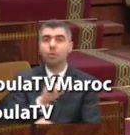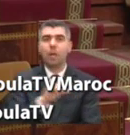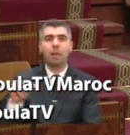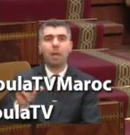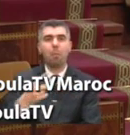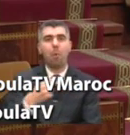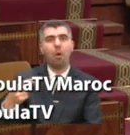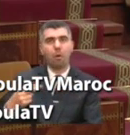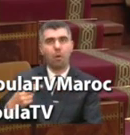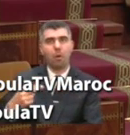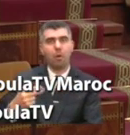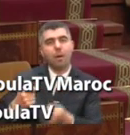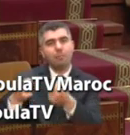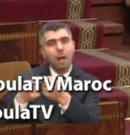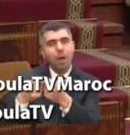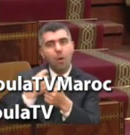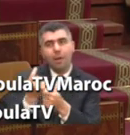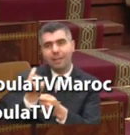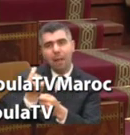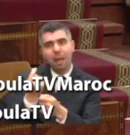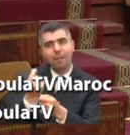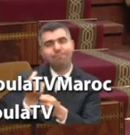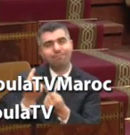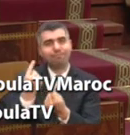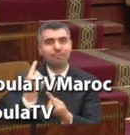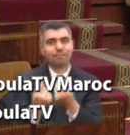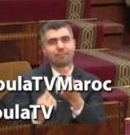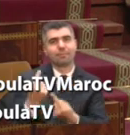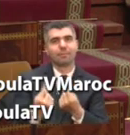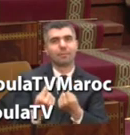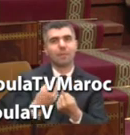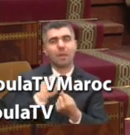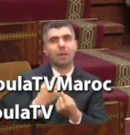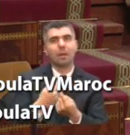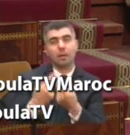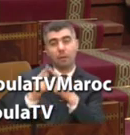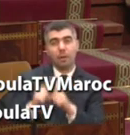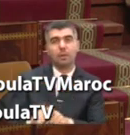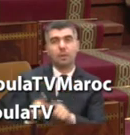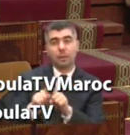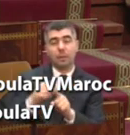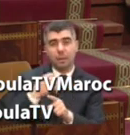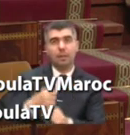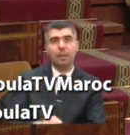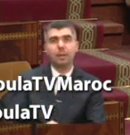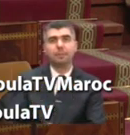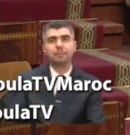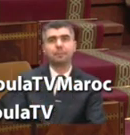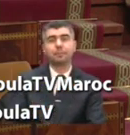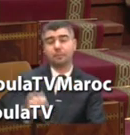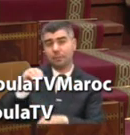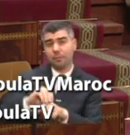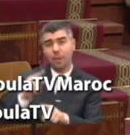ولكن مقابل هذا خص واحد التعريفه تكون ملائمه لخدمات العصر، لان دابا كيتطور. كاين هناك